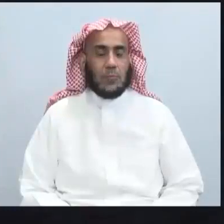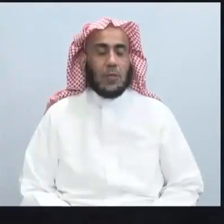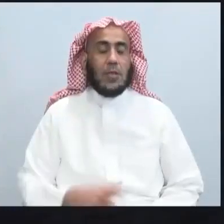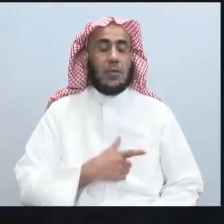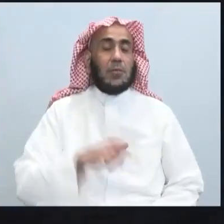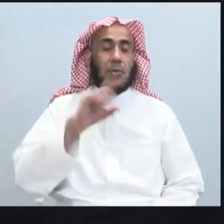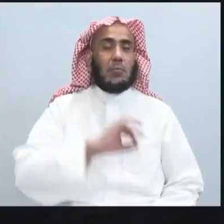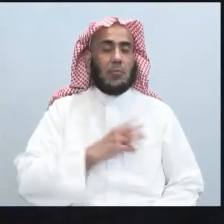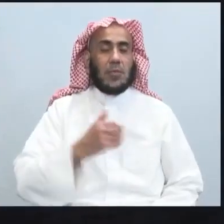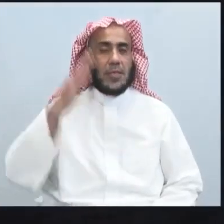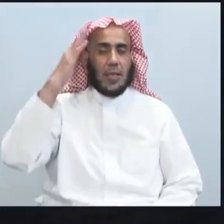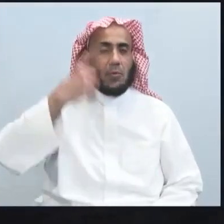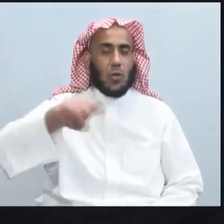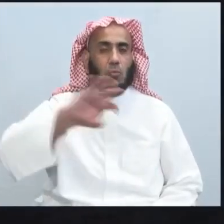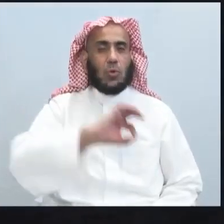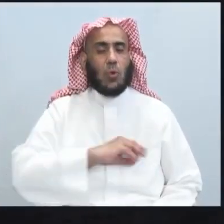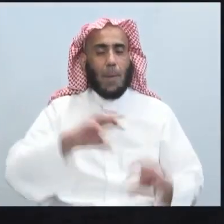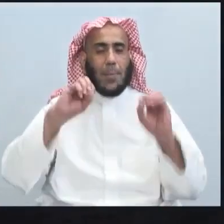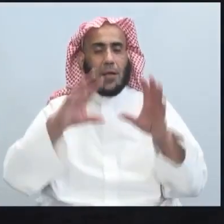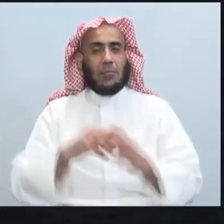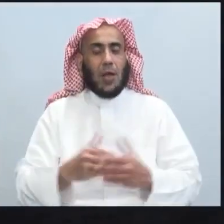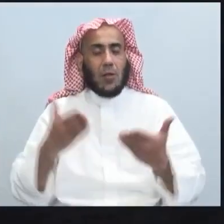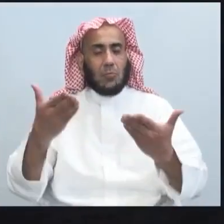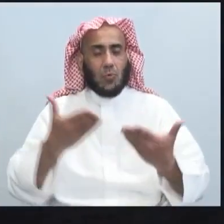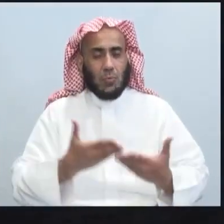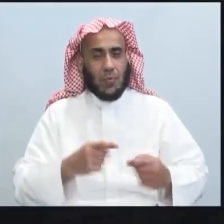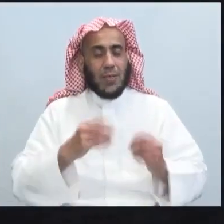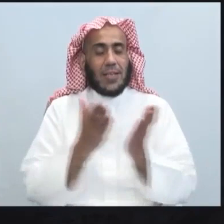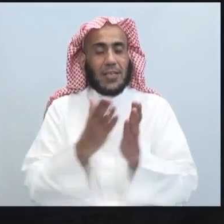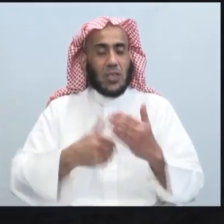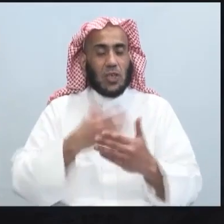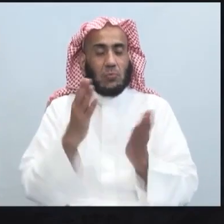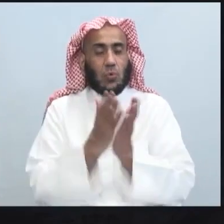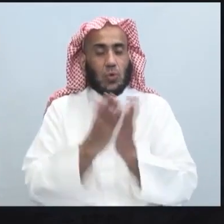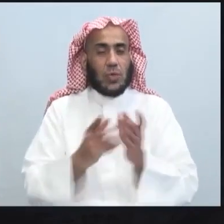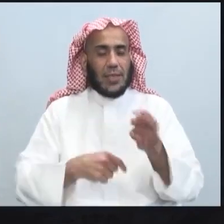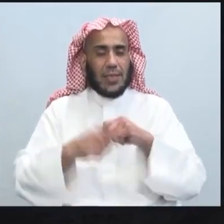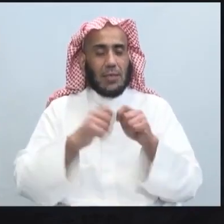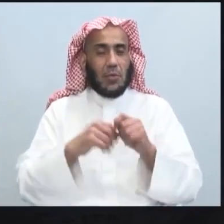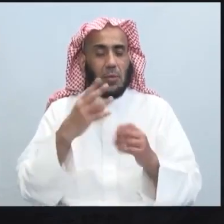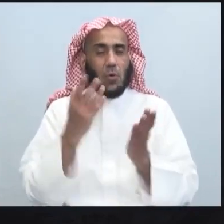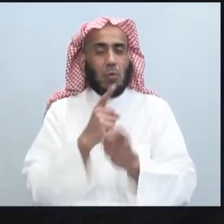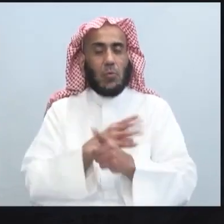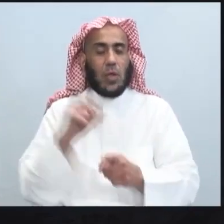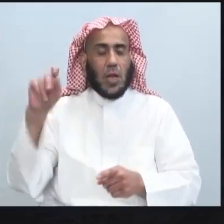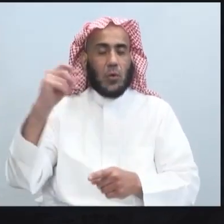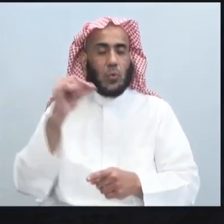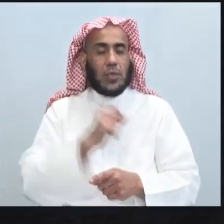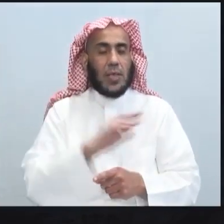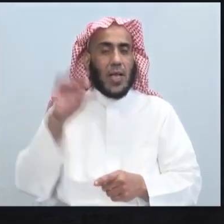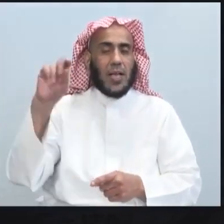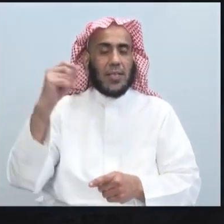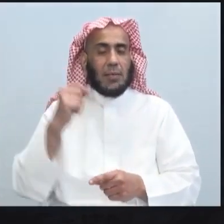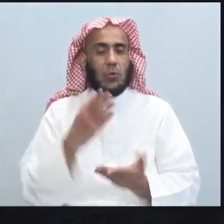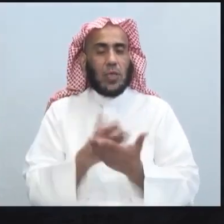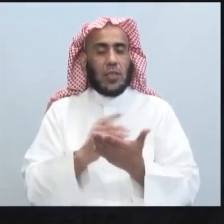بسم الله الرحمن الرحيم السلام عليكم ورحمه الله وبركاته اهلا وسهلا بكم في درس جديد من دروس كيميا 2 ا معكم معلمتكم العنود العتيبي نرحب